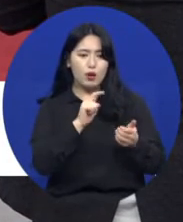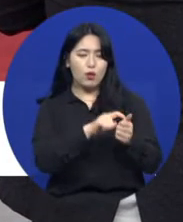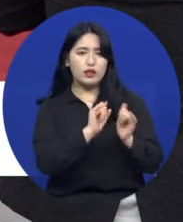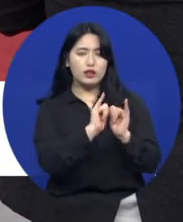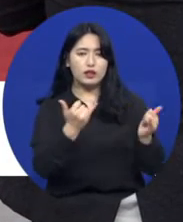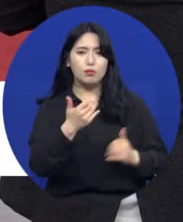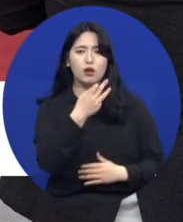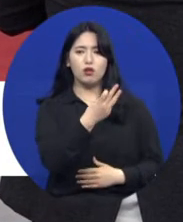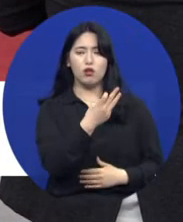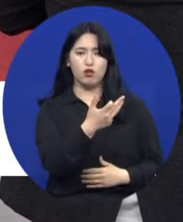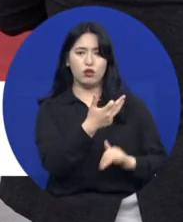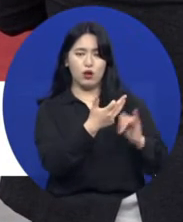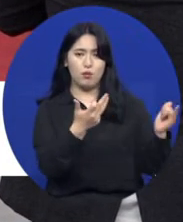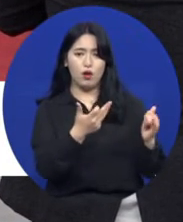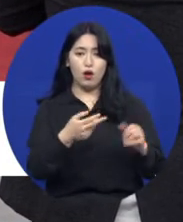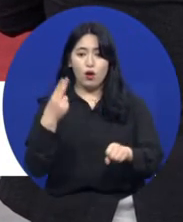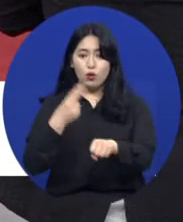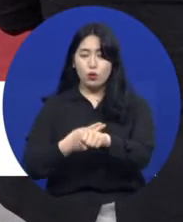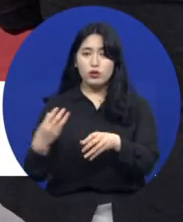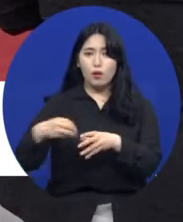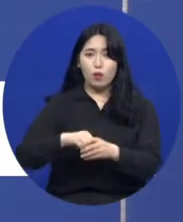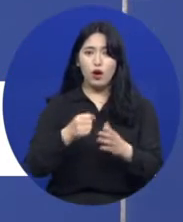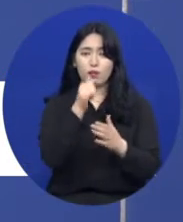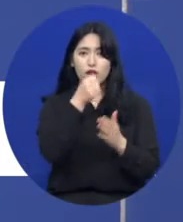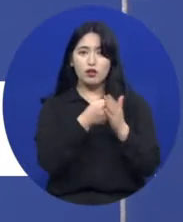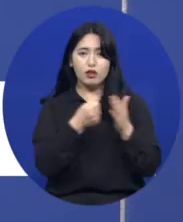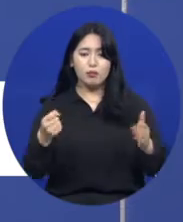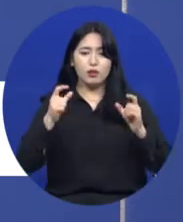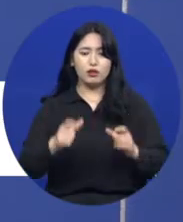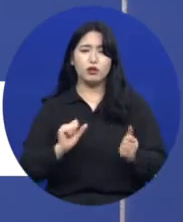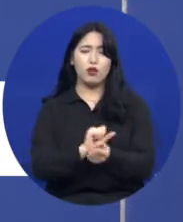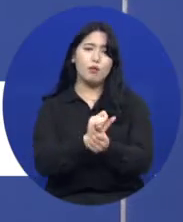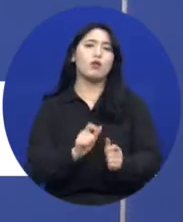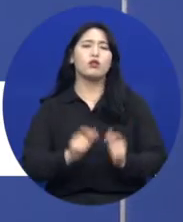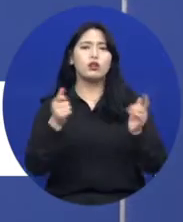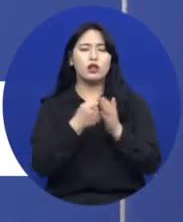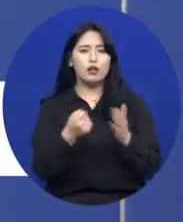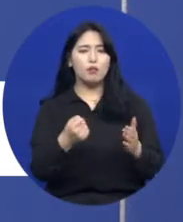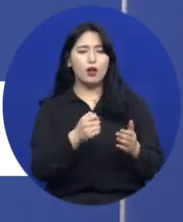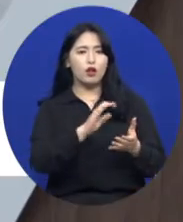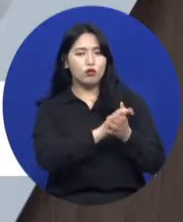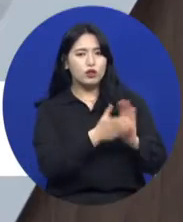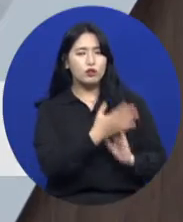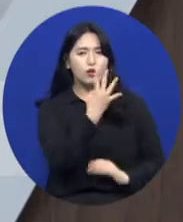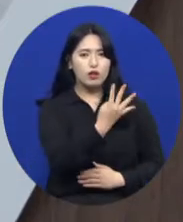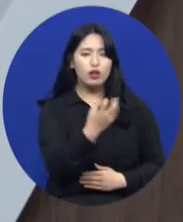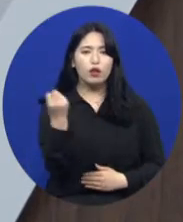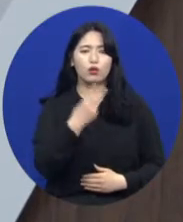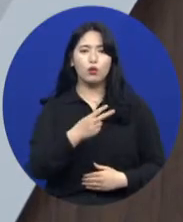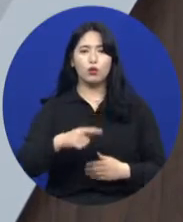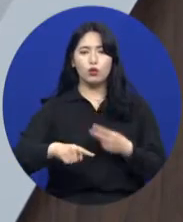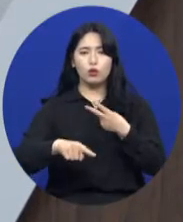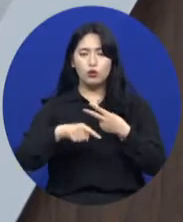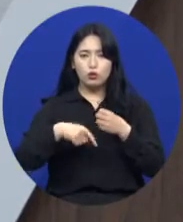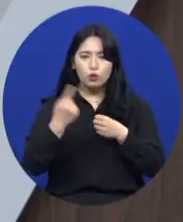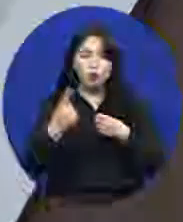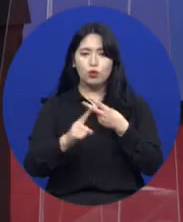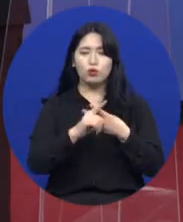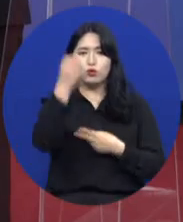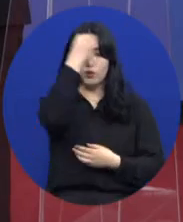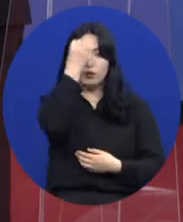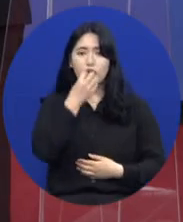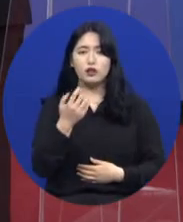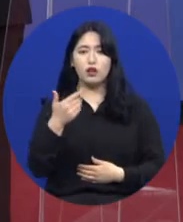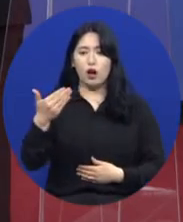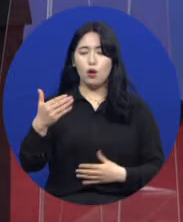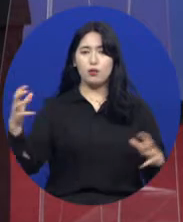도내 고교 교사도 포함되는 등 지역 감염이 다시 늘면서 도내 4개 유치원과 9개 초중고 등 13개 학교가 원격